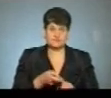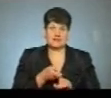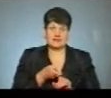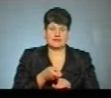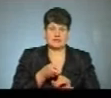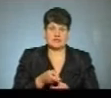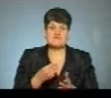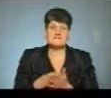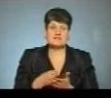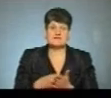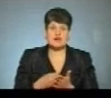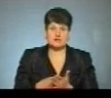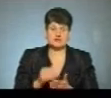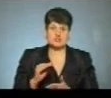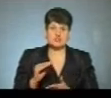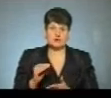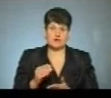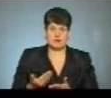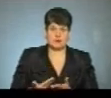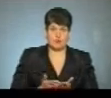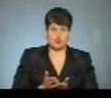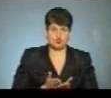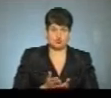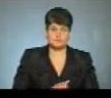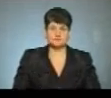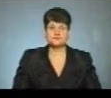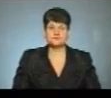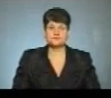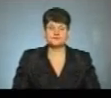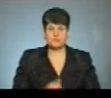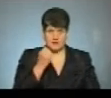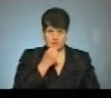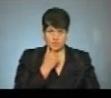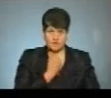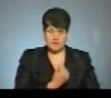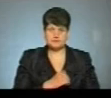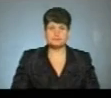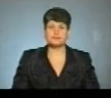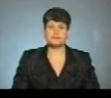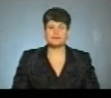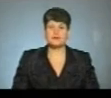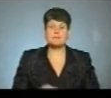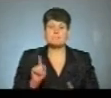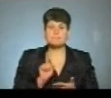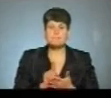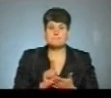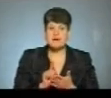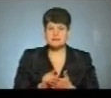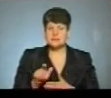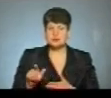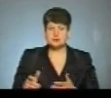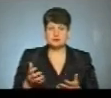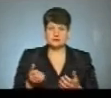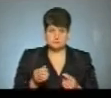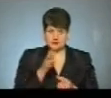залежності від вартості житлово-комунальних послуг. Дякую вам. Пенсії жителі краю